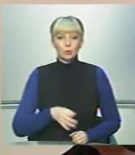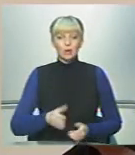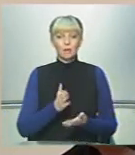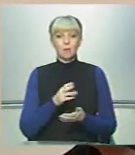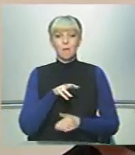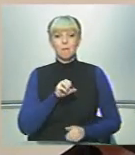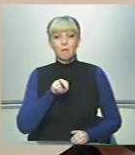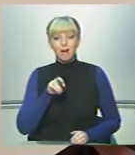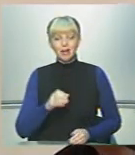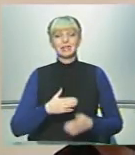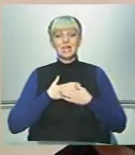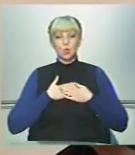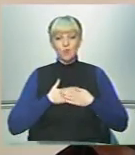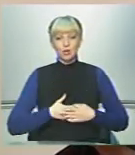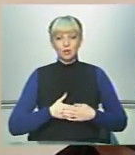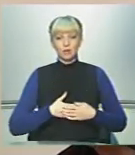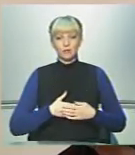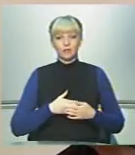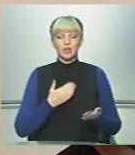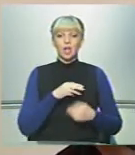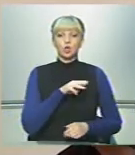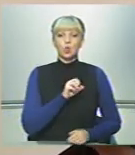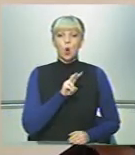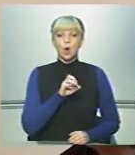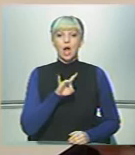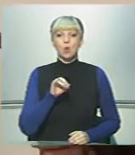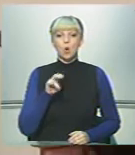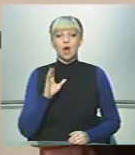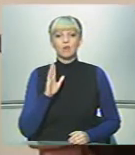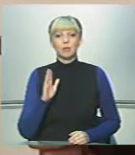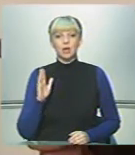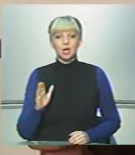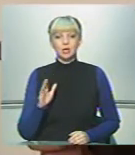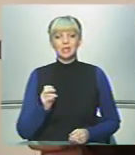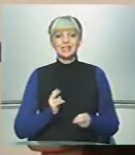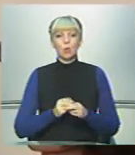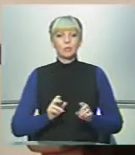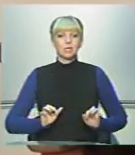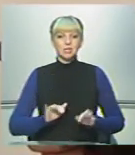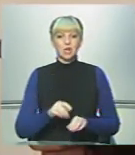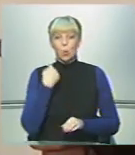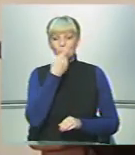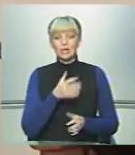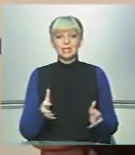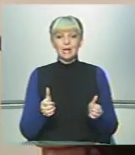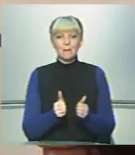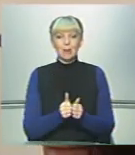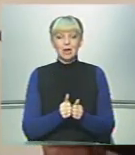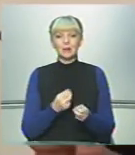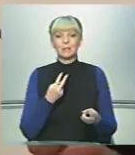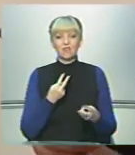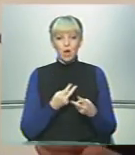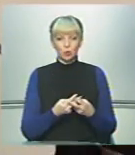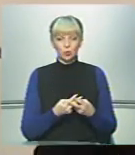Малик задовольнити. Обрати відносно Токарюка Володимира Георгійовича запобіжний захід у виді тримання під